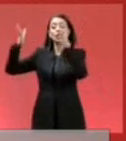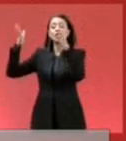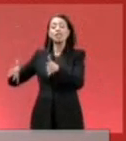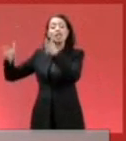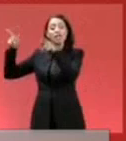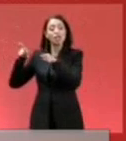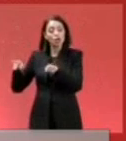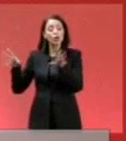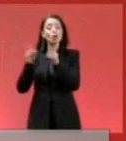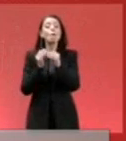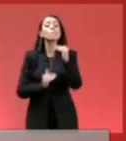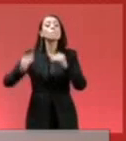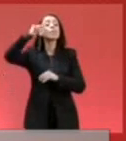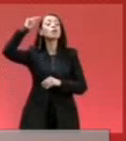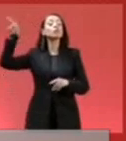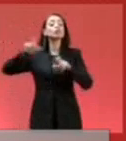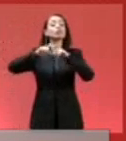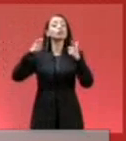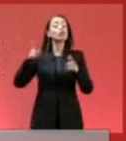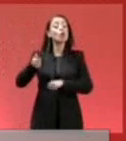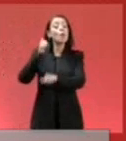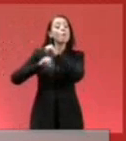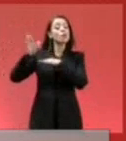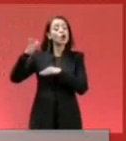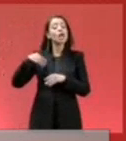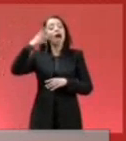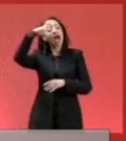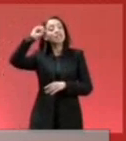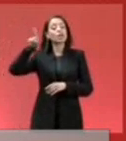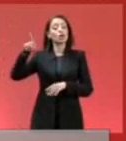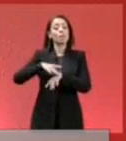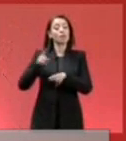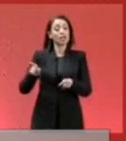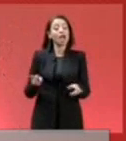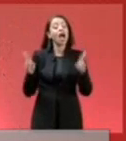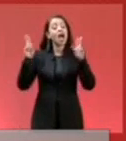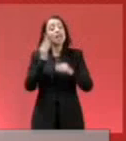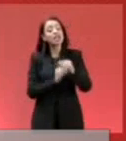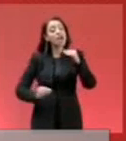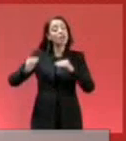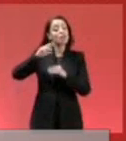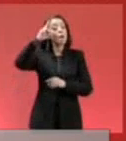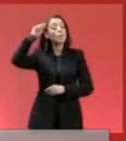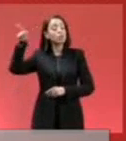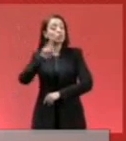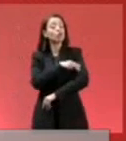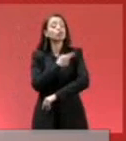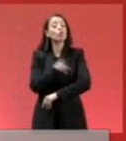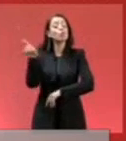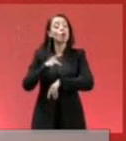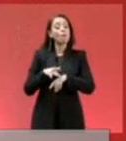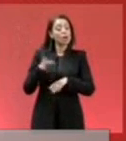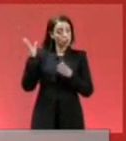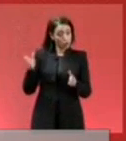ανωτάτων πανεπιστημιακών σχολείων του πρώην Αρσακίου Πατρών, την ενεργειακή αναβάθμιση του Πανεπιστημιακού Νοσοκομείου Πατρών,